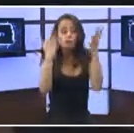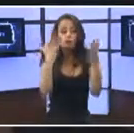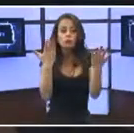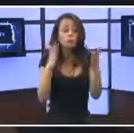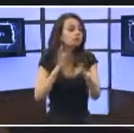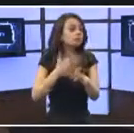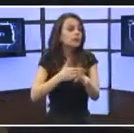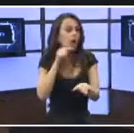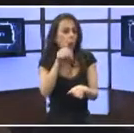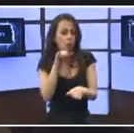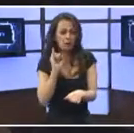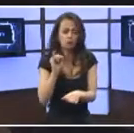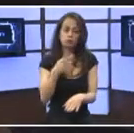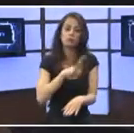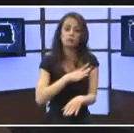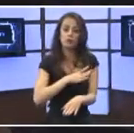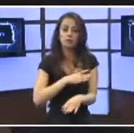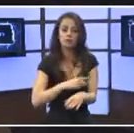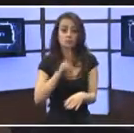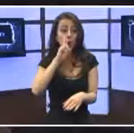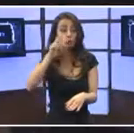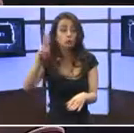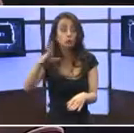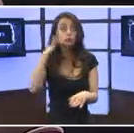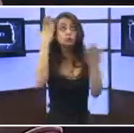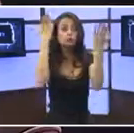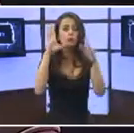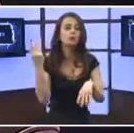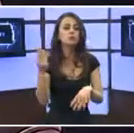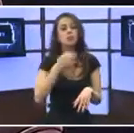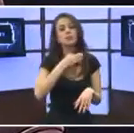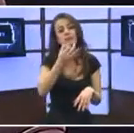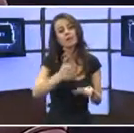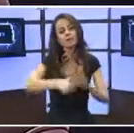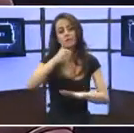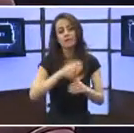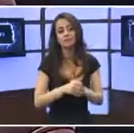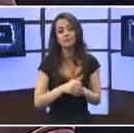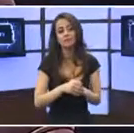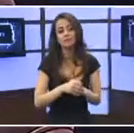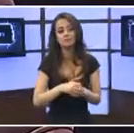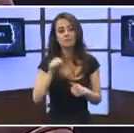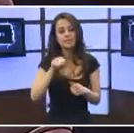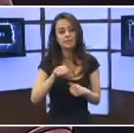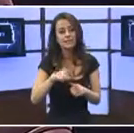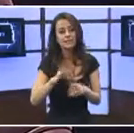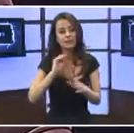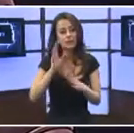Ondan daha kötüsü var. Sonsuz tabii şükür. Tabii. Sonsuz şükür. Daha kötüsü çok var. Çok teşekkür ediyoruz başkanım. Çok sağ olun. Biz sizi uğurlarken bir